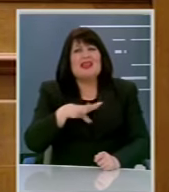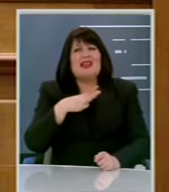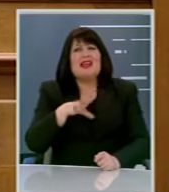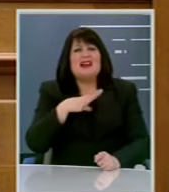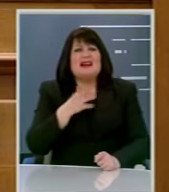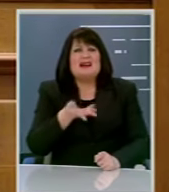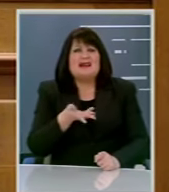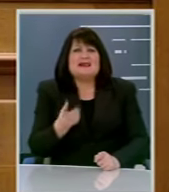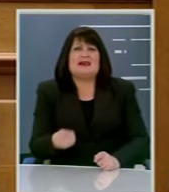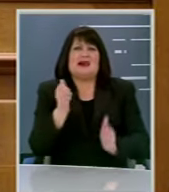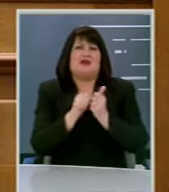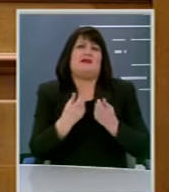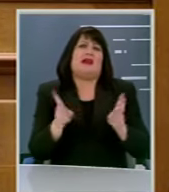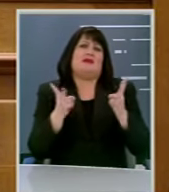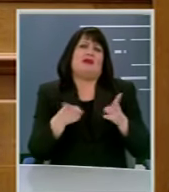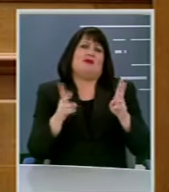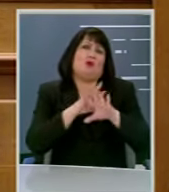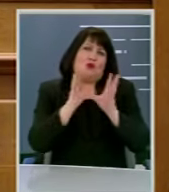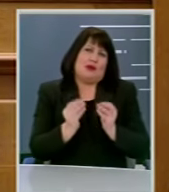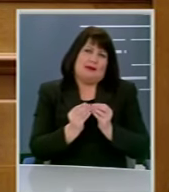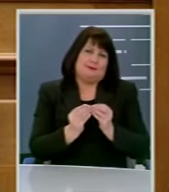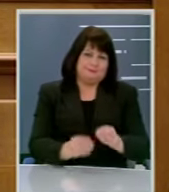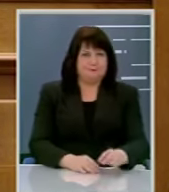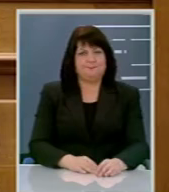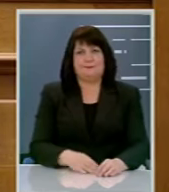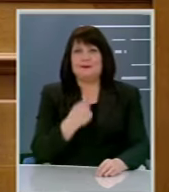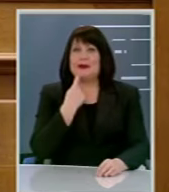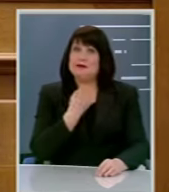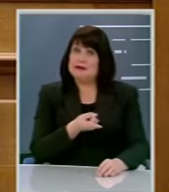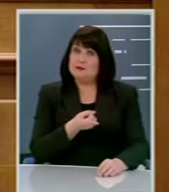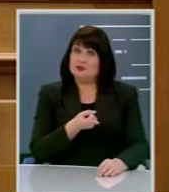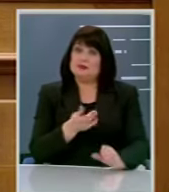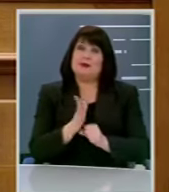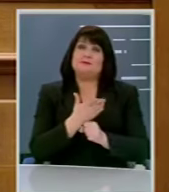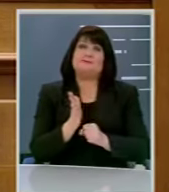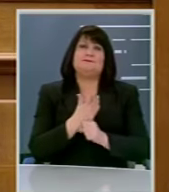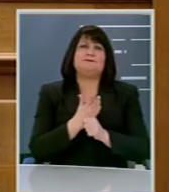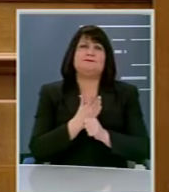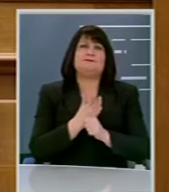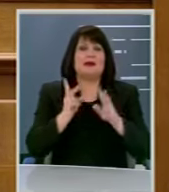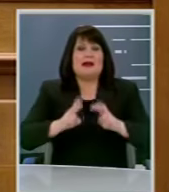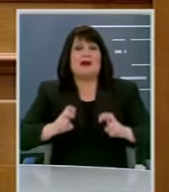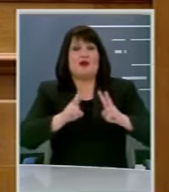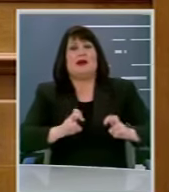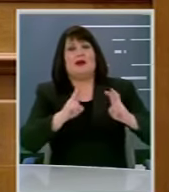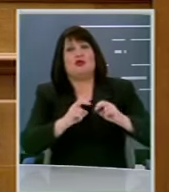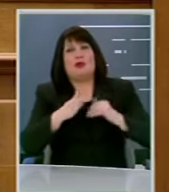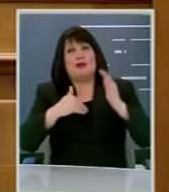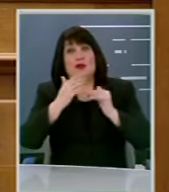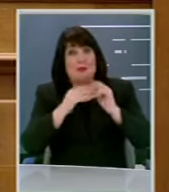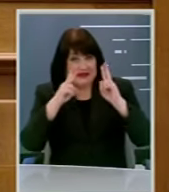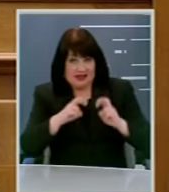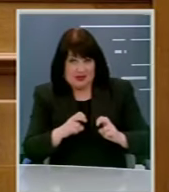άγριο νεοφιλελευθερισμό. Να μιλήσουμε για τη διάλυση των δομών ελέγχου. Ξαφνικά ανακαλύψαμε ότι έχουμε πρόβλημα με τις δομές